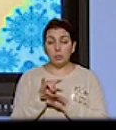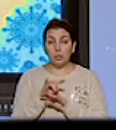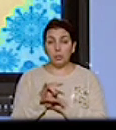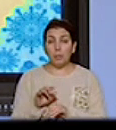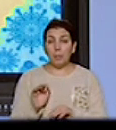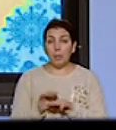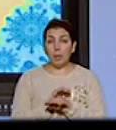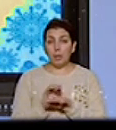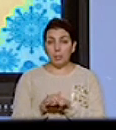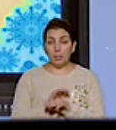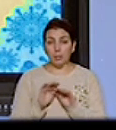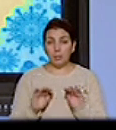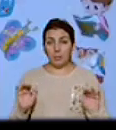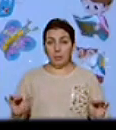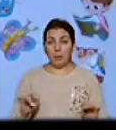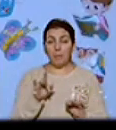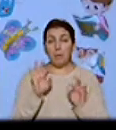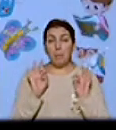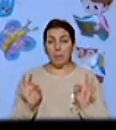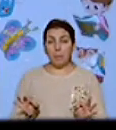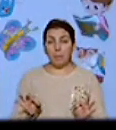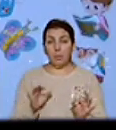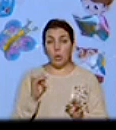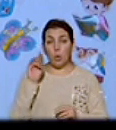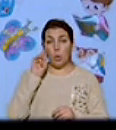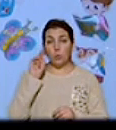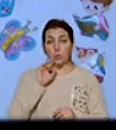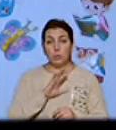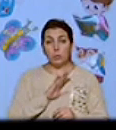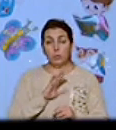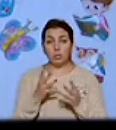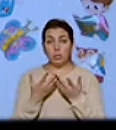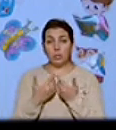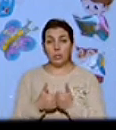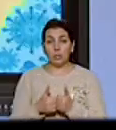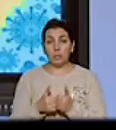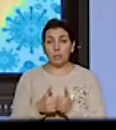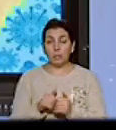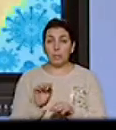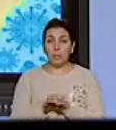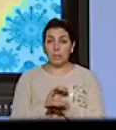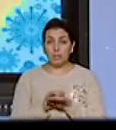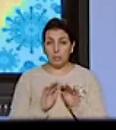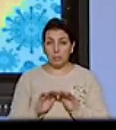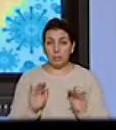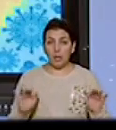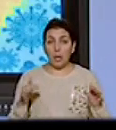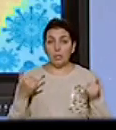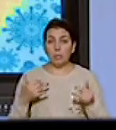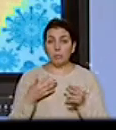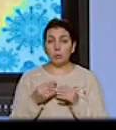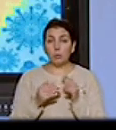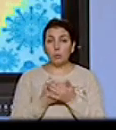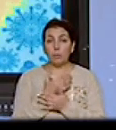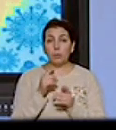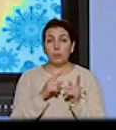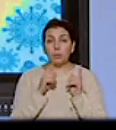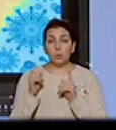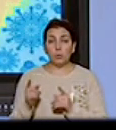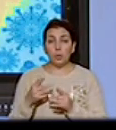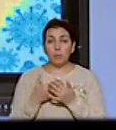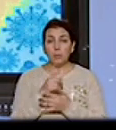мышка. Молодцы, ребята! Вы правильно научились считать. Молодцы, ребята! А сейчас приступаем